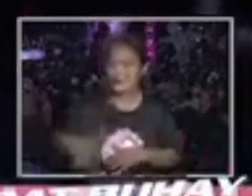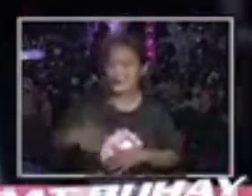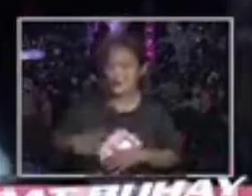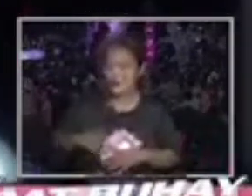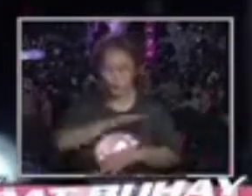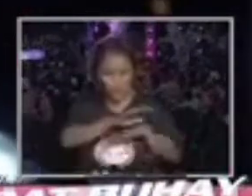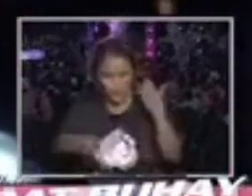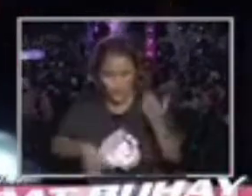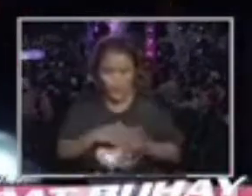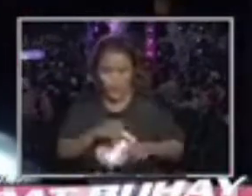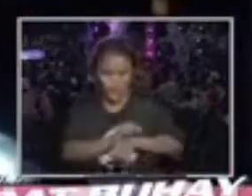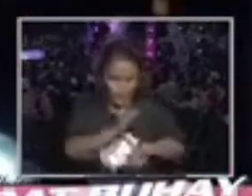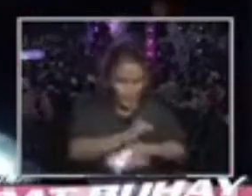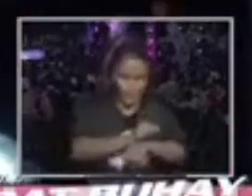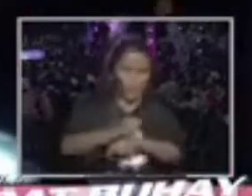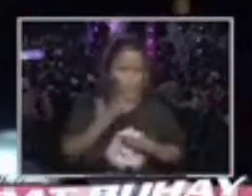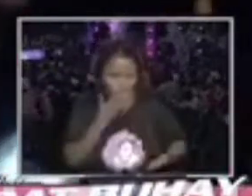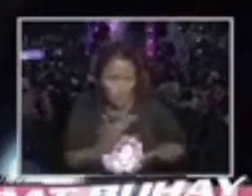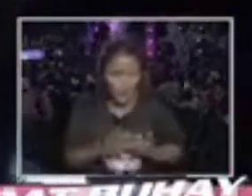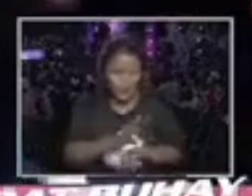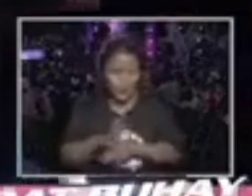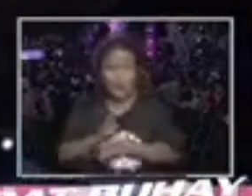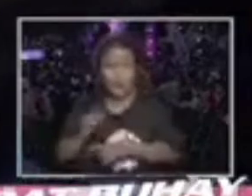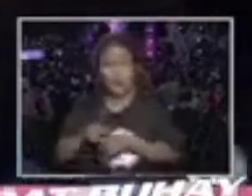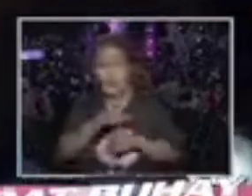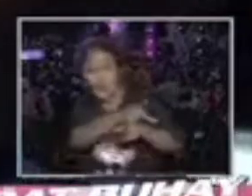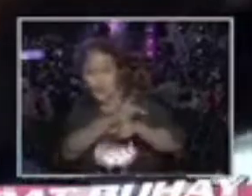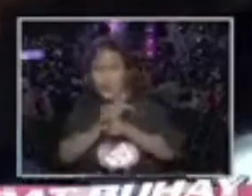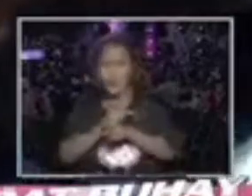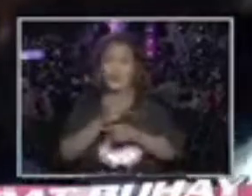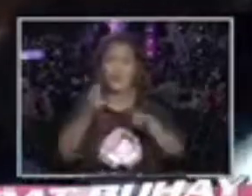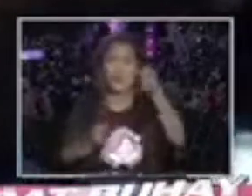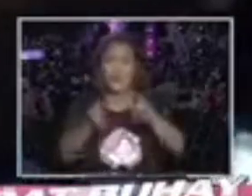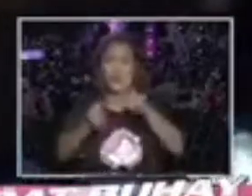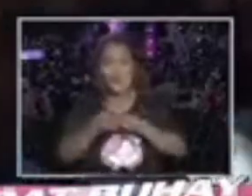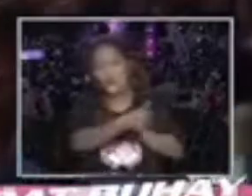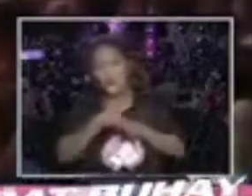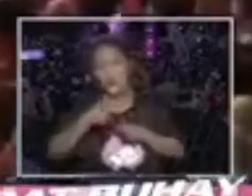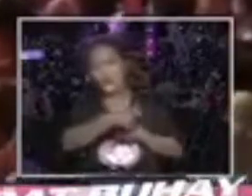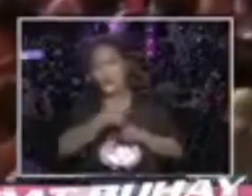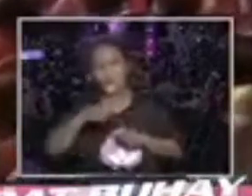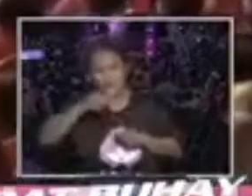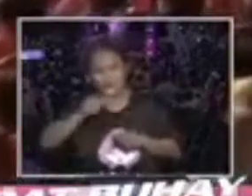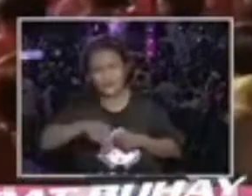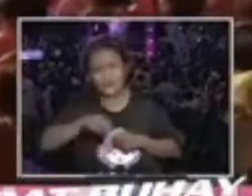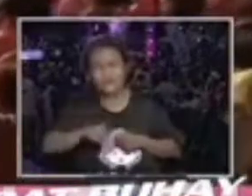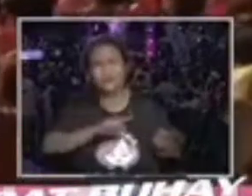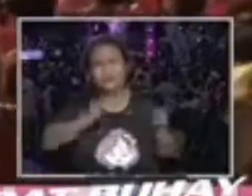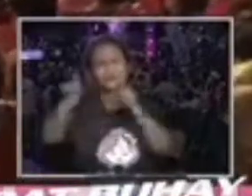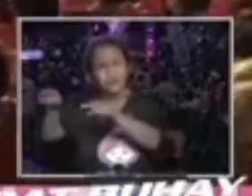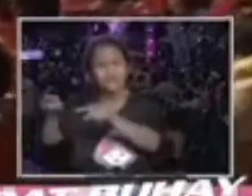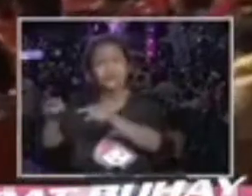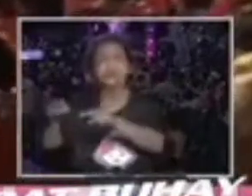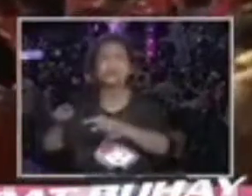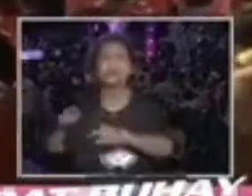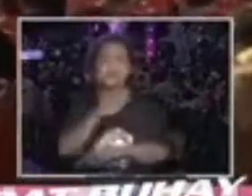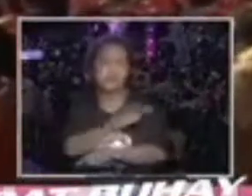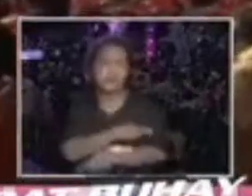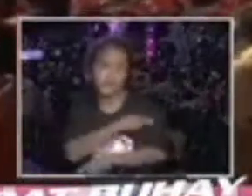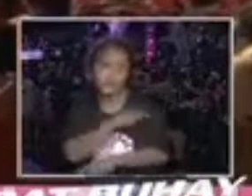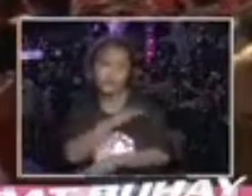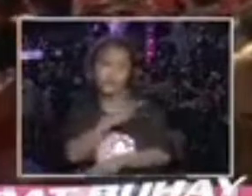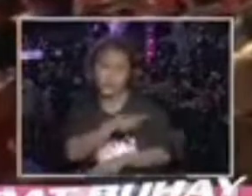lahat para lang makahiram ng sasakyan dahil kailangang itakbo sa ospital ang may